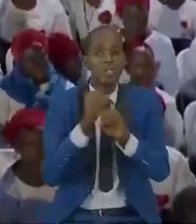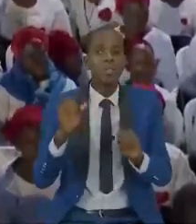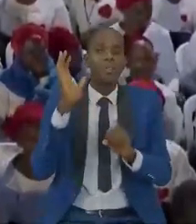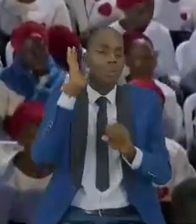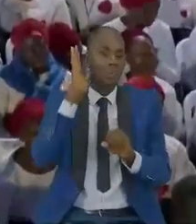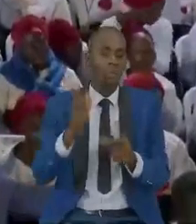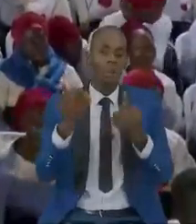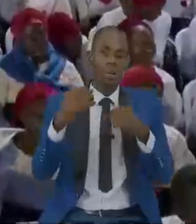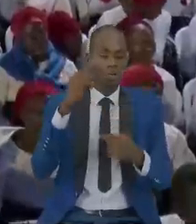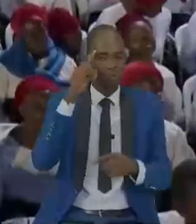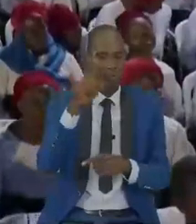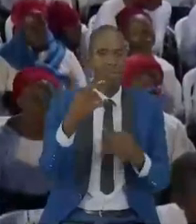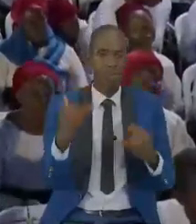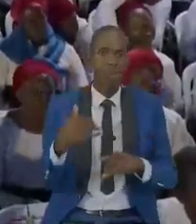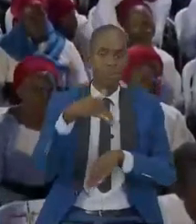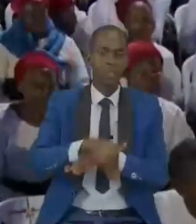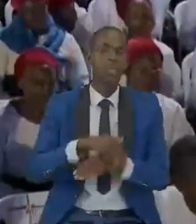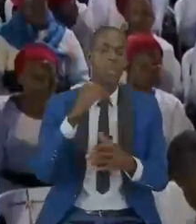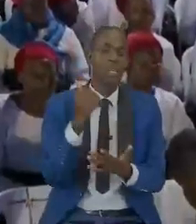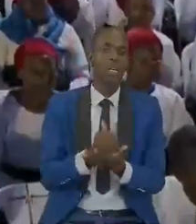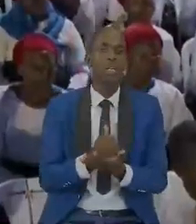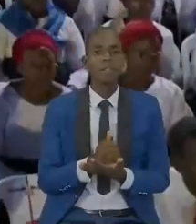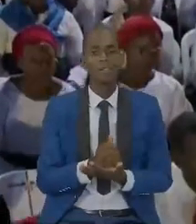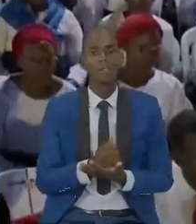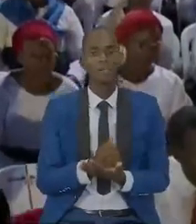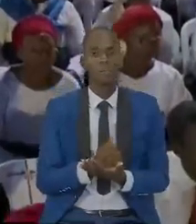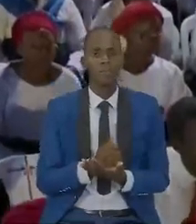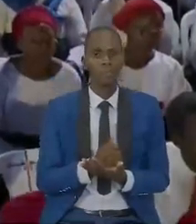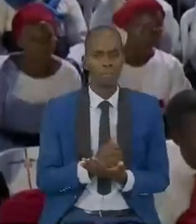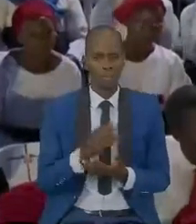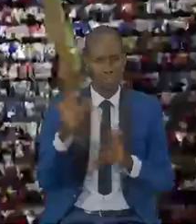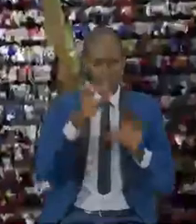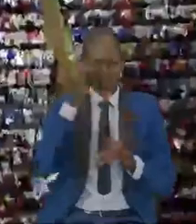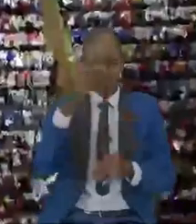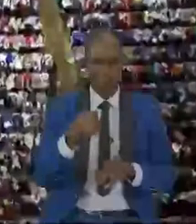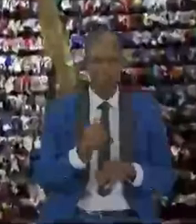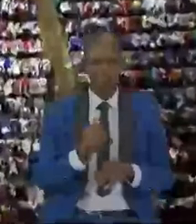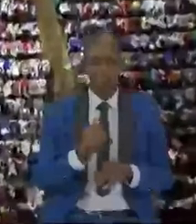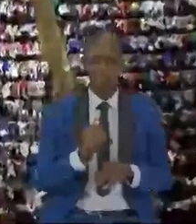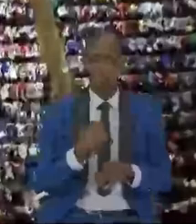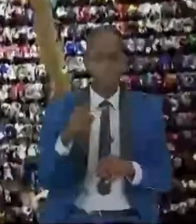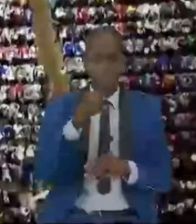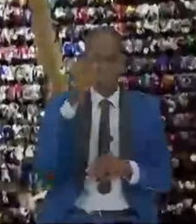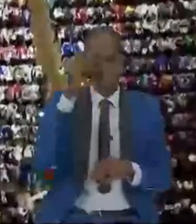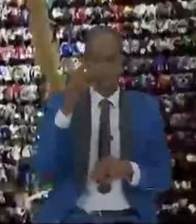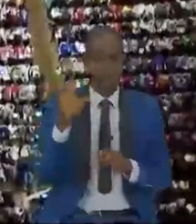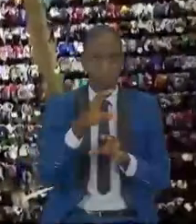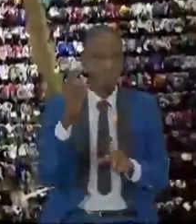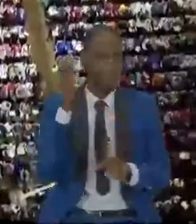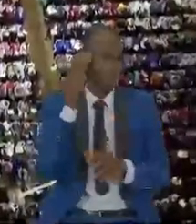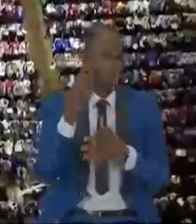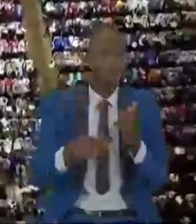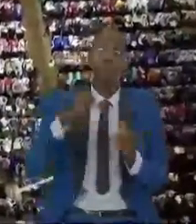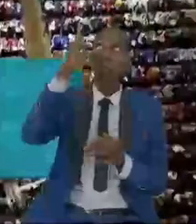tu auras le pardon ce soir. Le salut est arrivé ce soir. Est-ce que je parle à